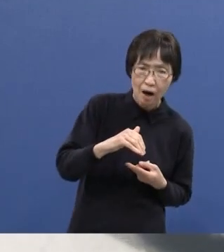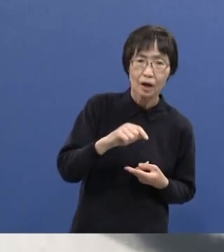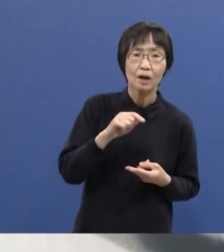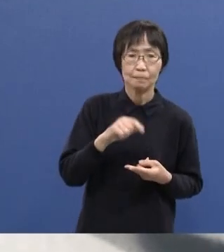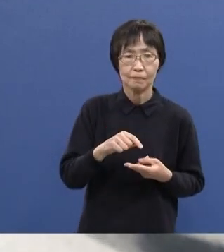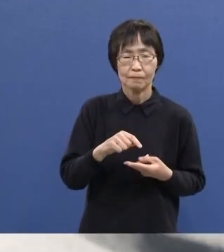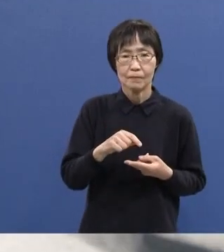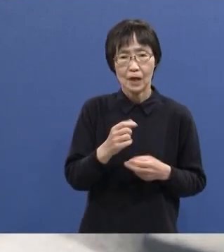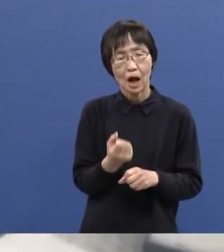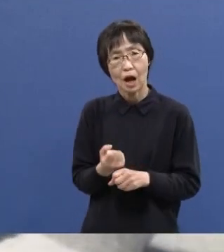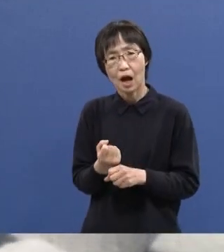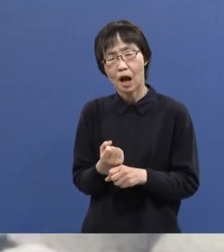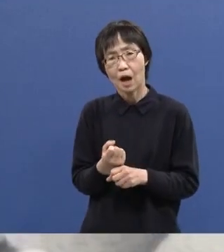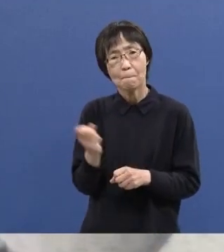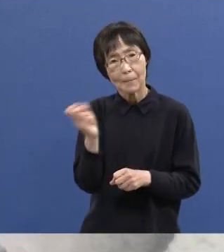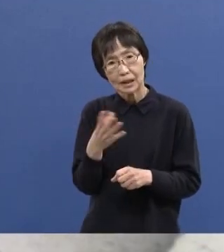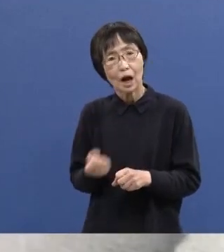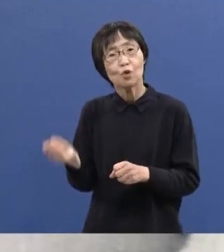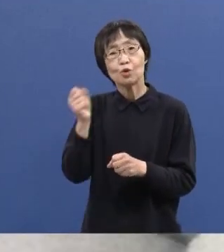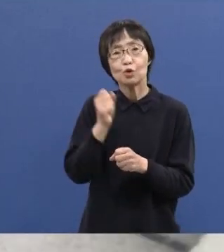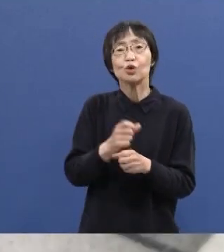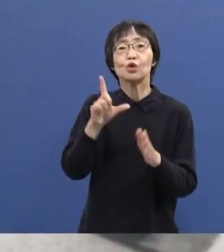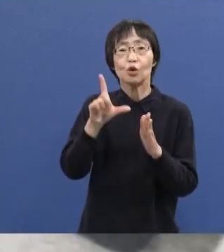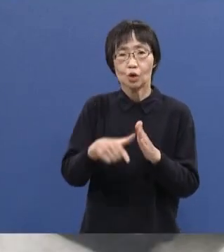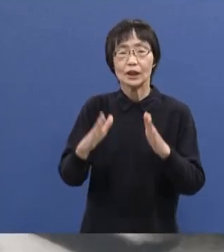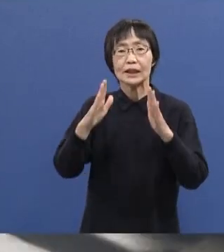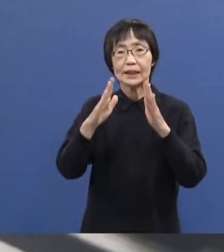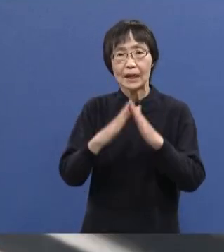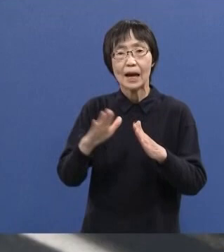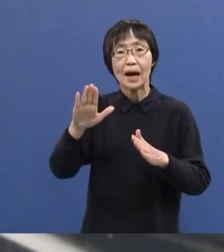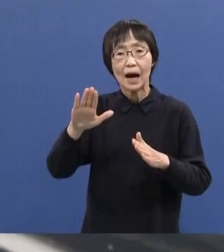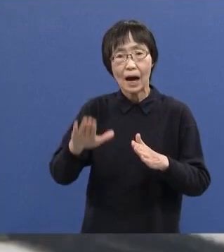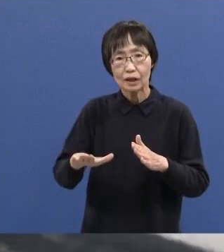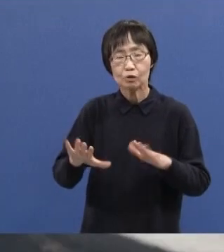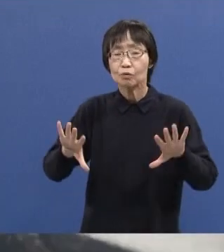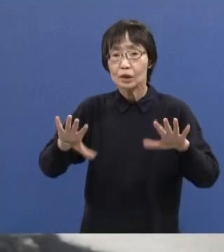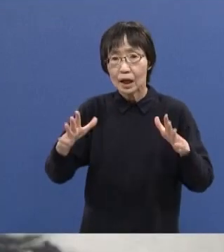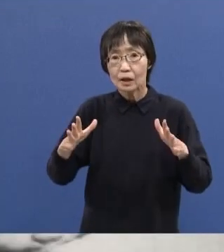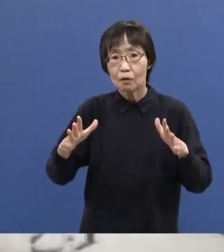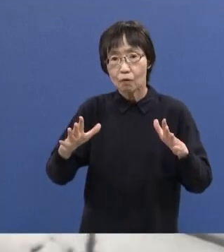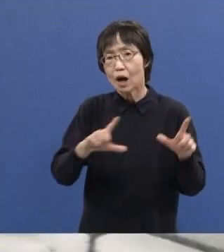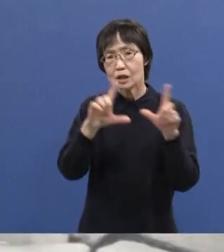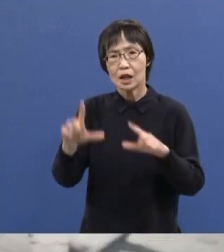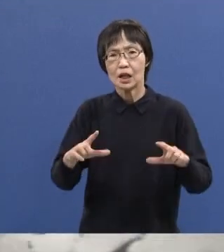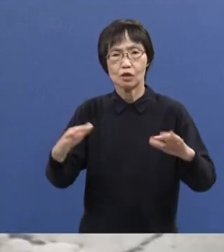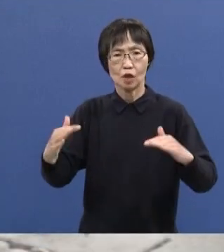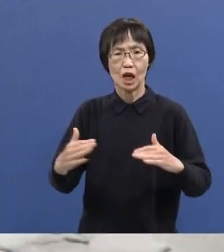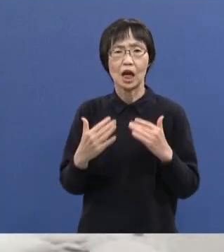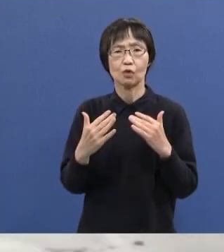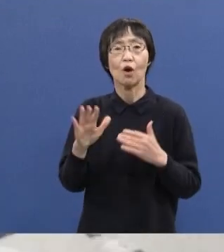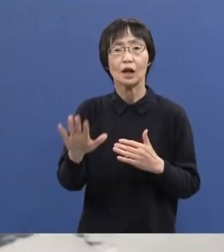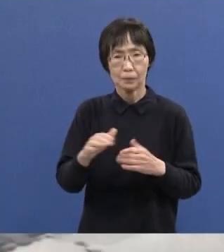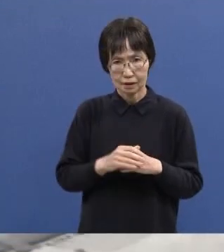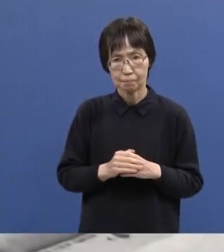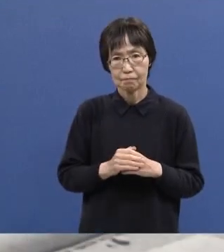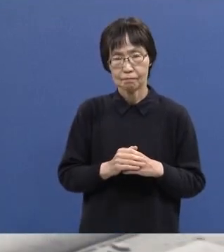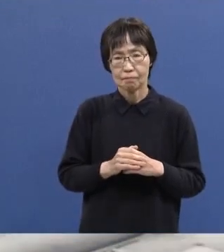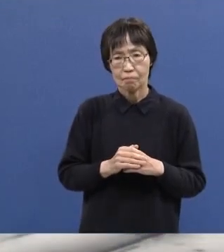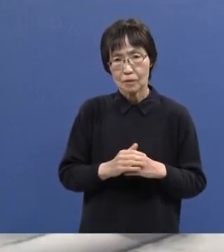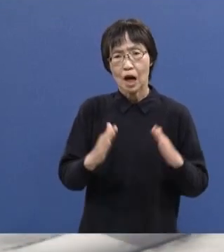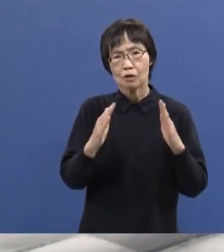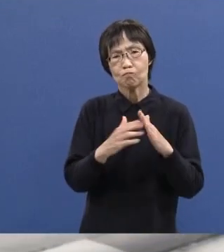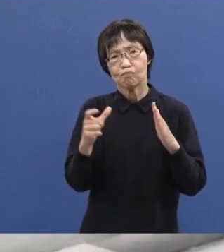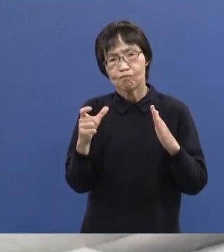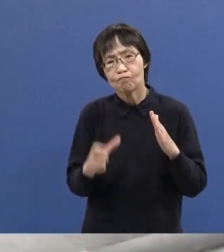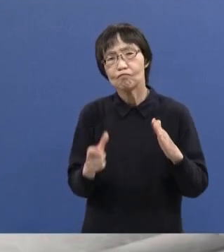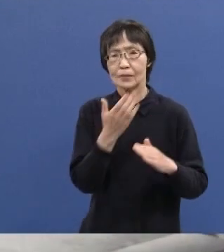旧段階でも住宅があるかどうかは生活に大きく影響します。やはり住宅の耐震化をしっかりしておくこと